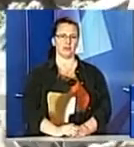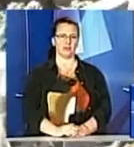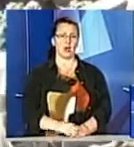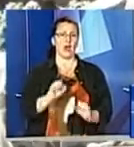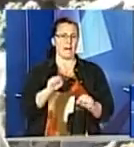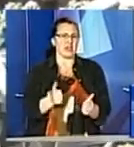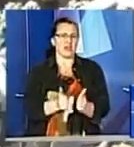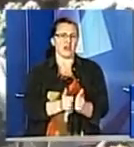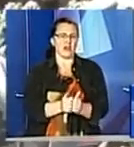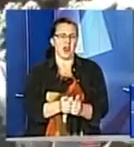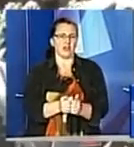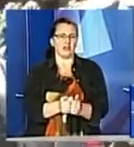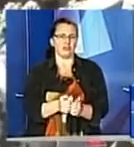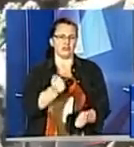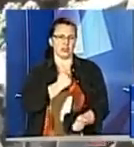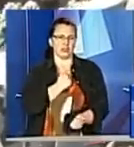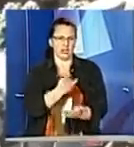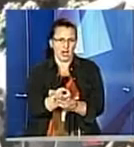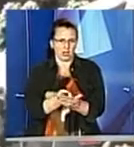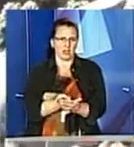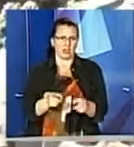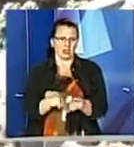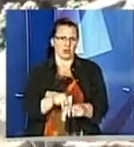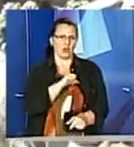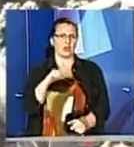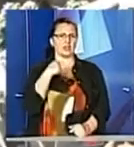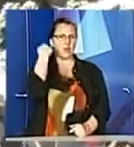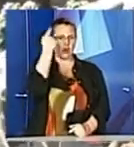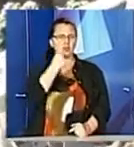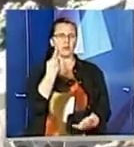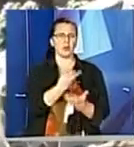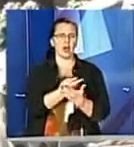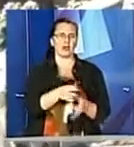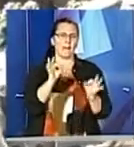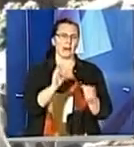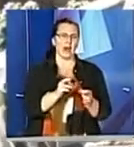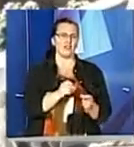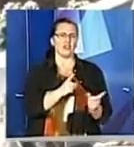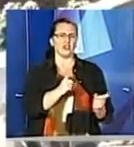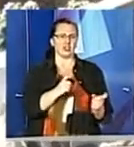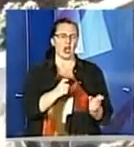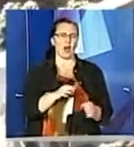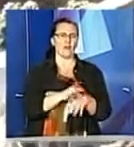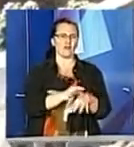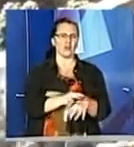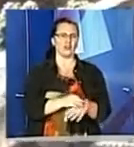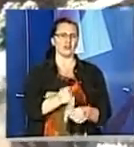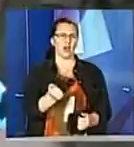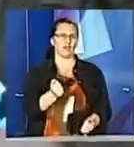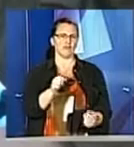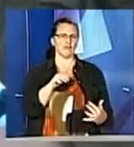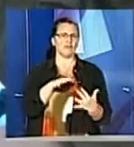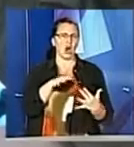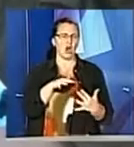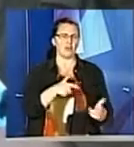біля солдата, на грязі, все. І сам особисто показував, як правильно стріляти, як проводиться бойова підготовка, тобто не бризував.